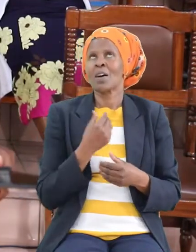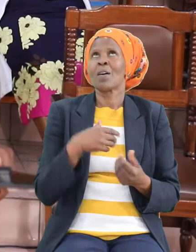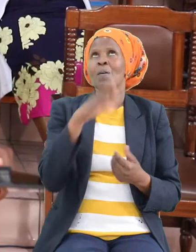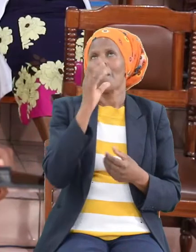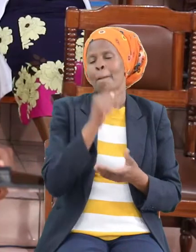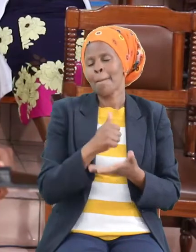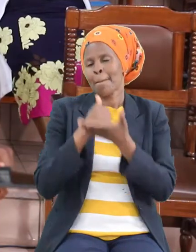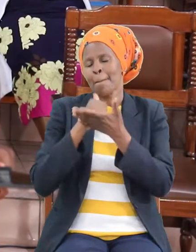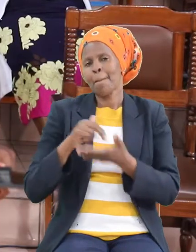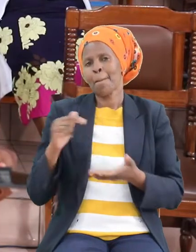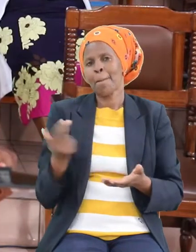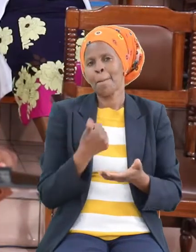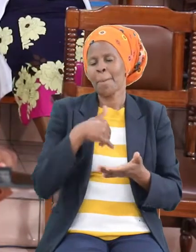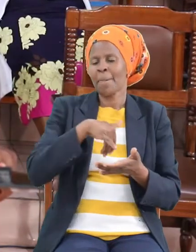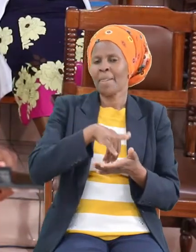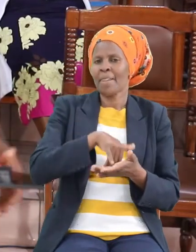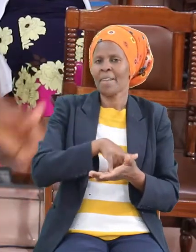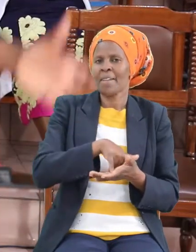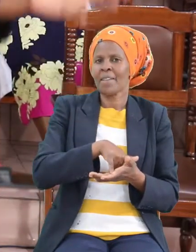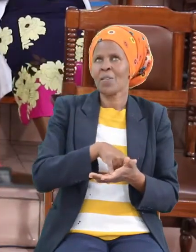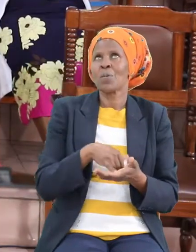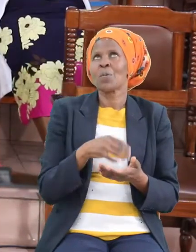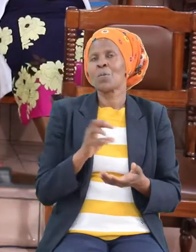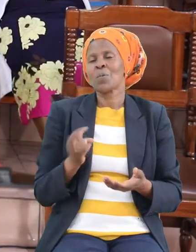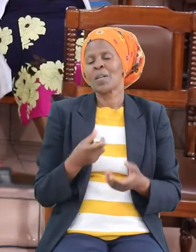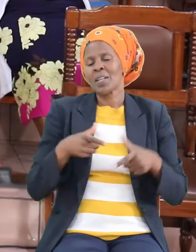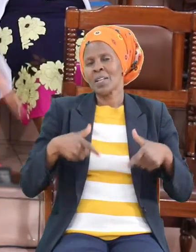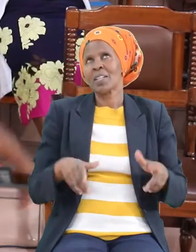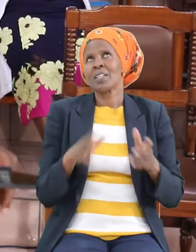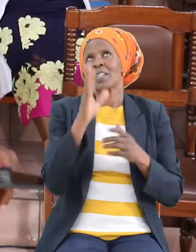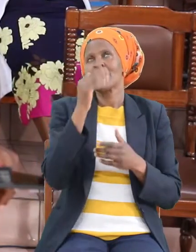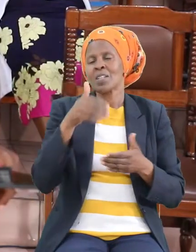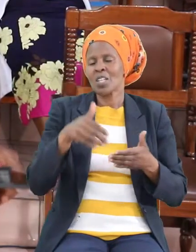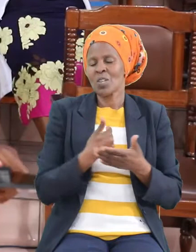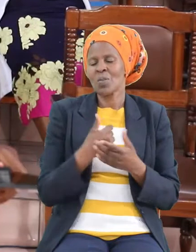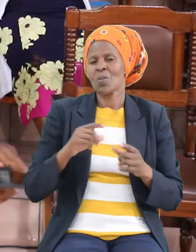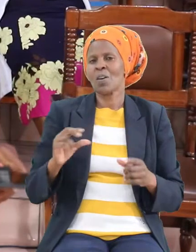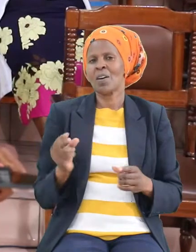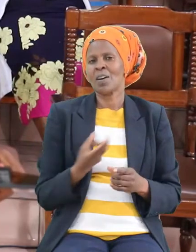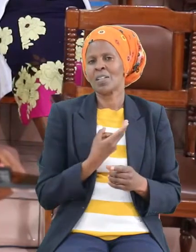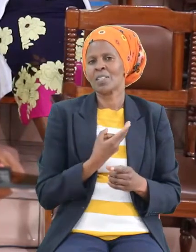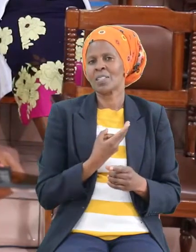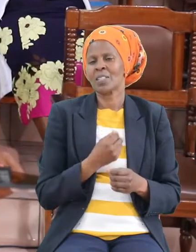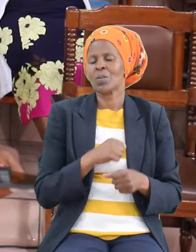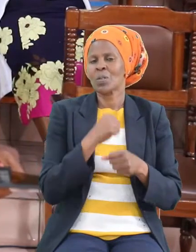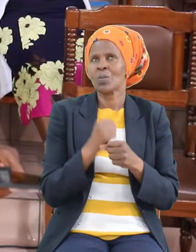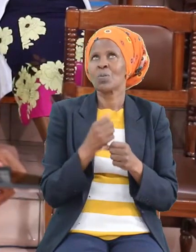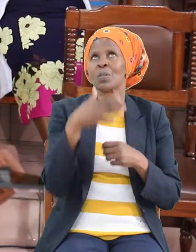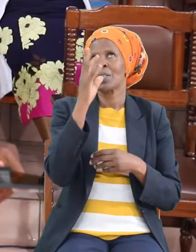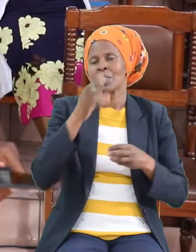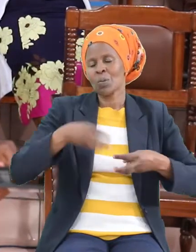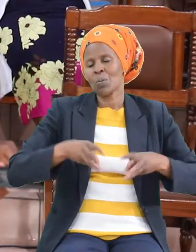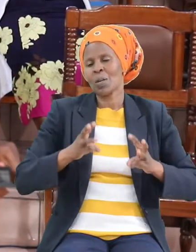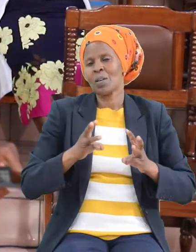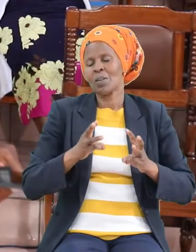atusaidie ili tukamruhusu akatufanya upya na kutukatenda kadi na mapenzi